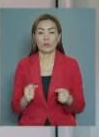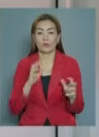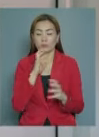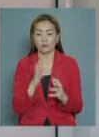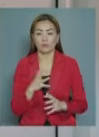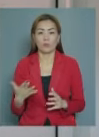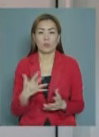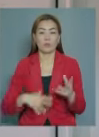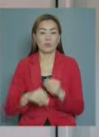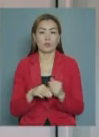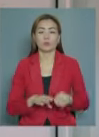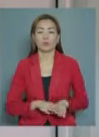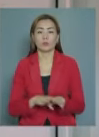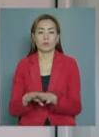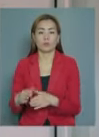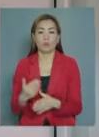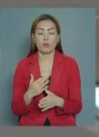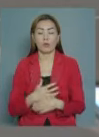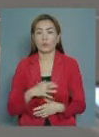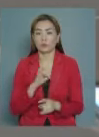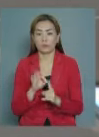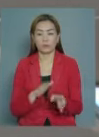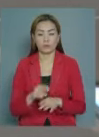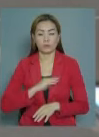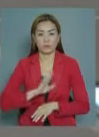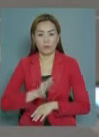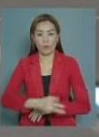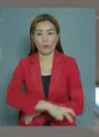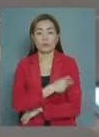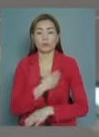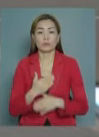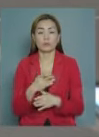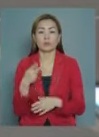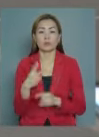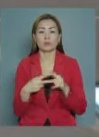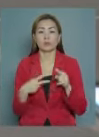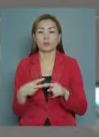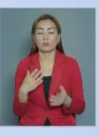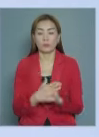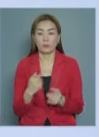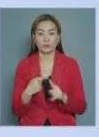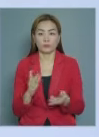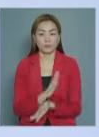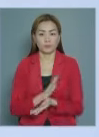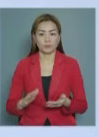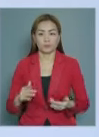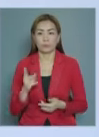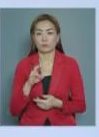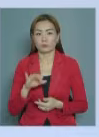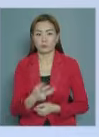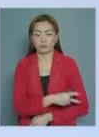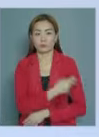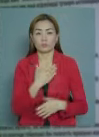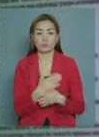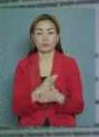үшін олардың барлығына бірдей қызмет көрсету мақсатында іске асқан. Медициналық көмек екі пакетпен жүреді. Бірі тегін кепілдендірілген